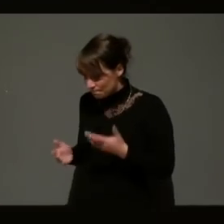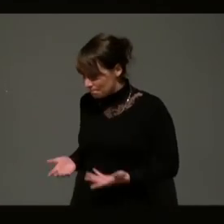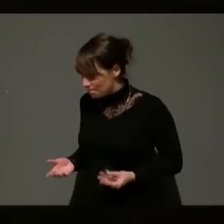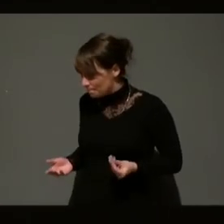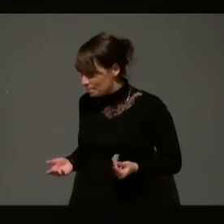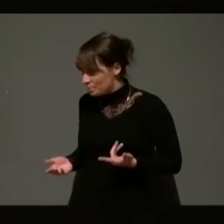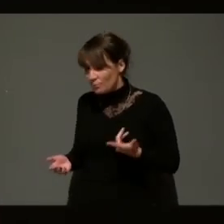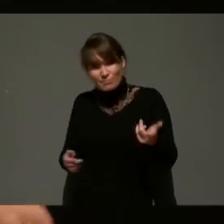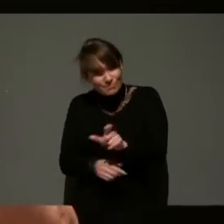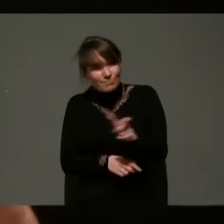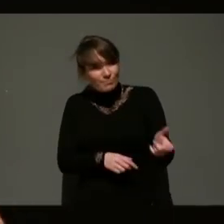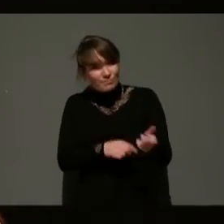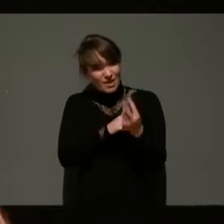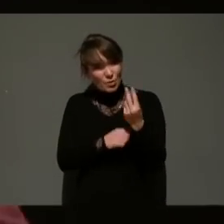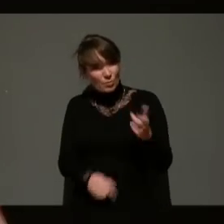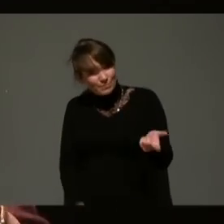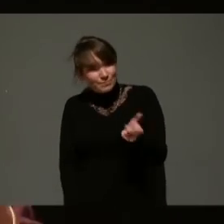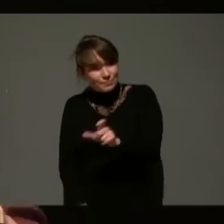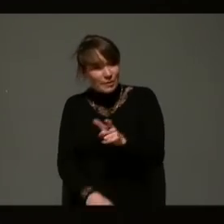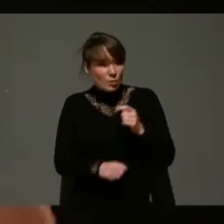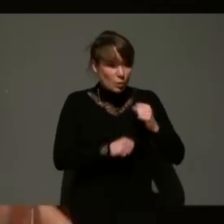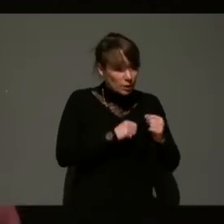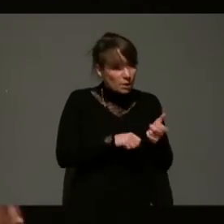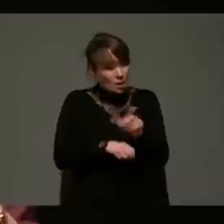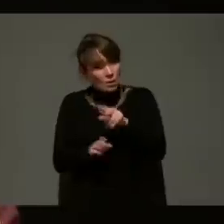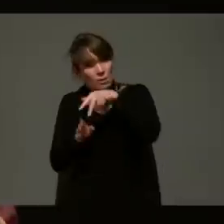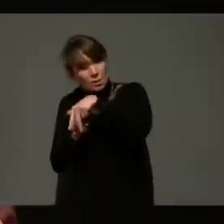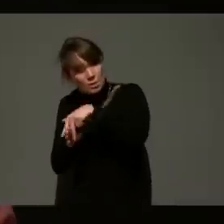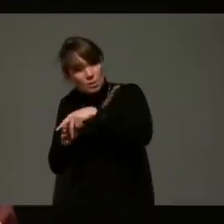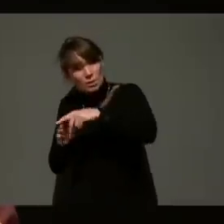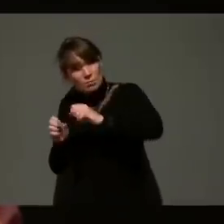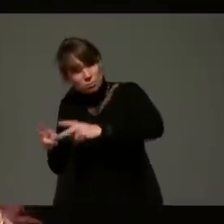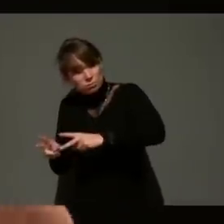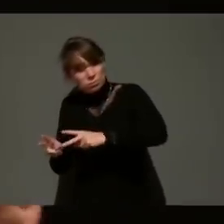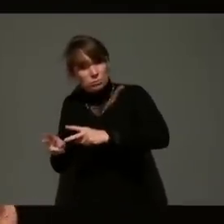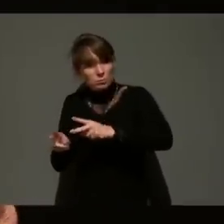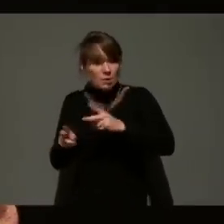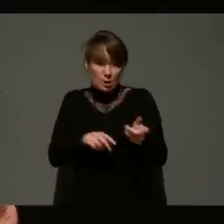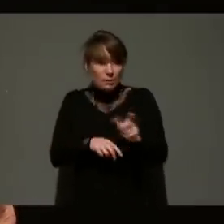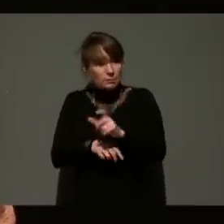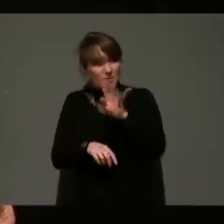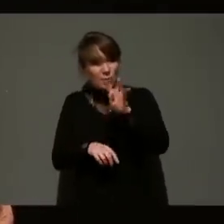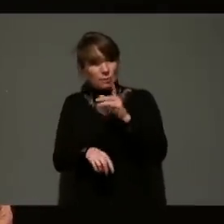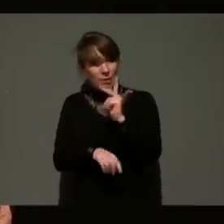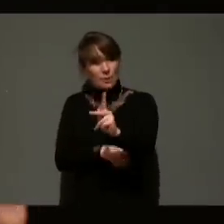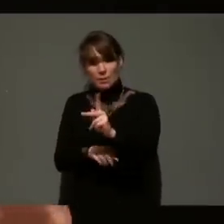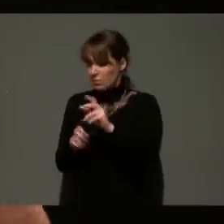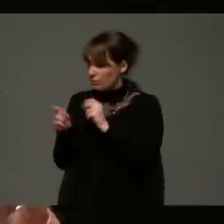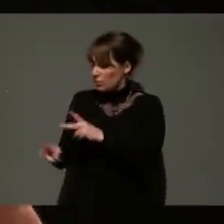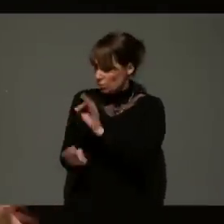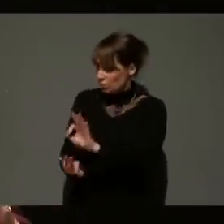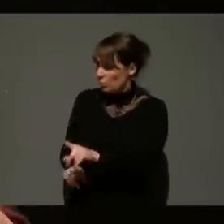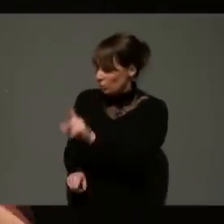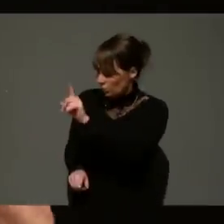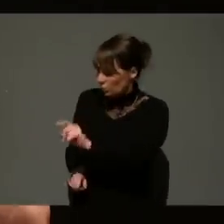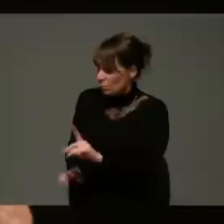l'enchaînement des deux, c'est le fait de courir à pied, puis après de sauter sur le vélo, de faire ses 40 km en vélo, c'est ça ? Puis